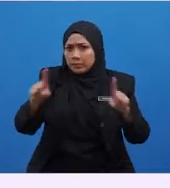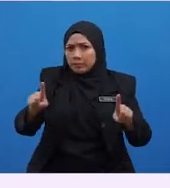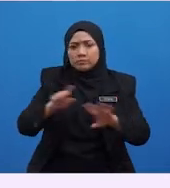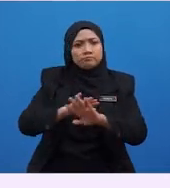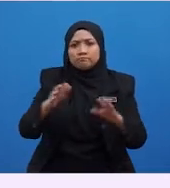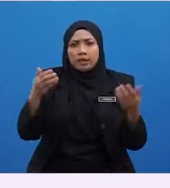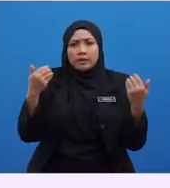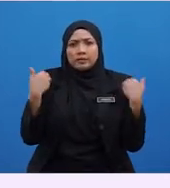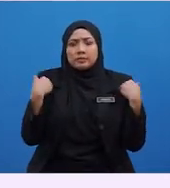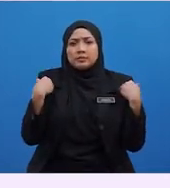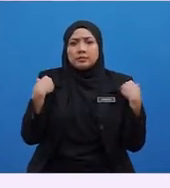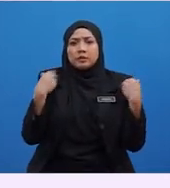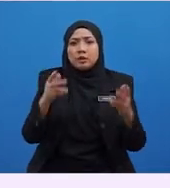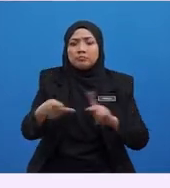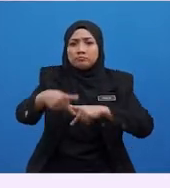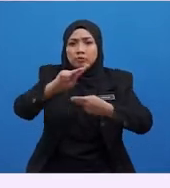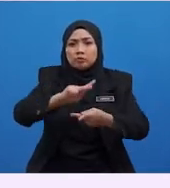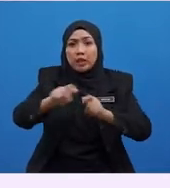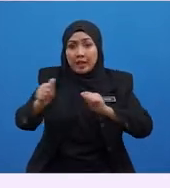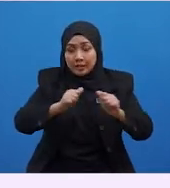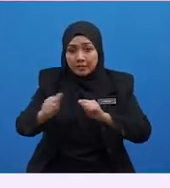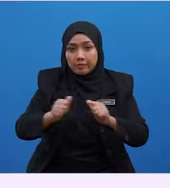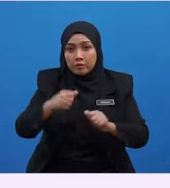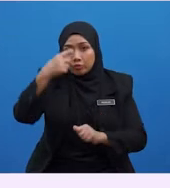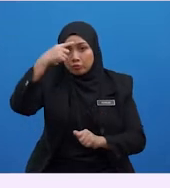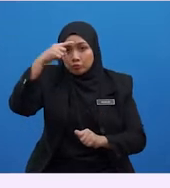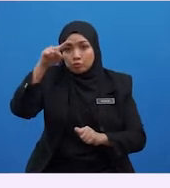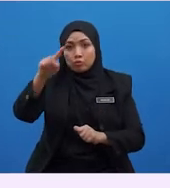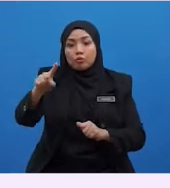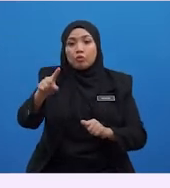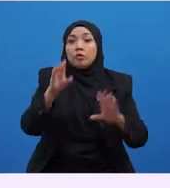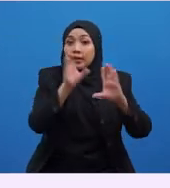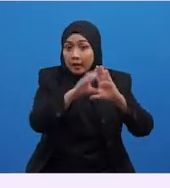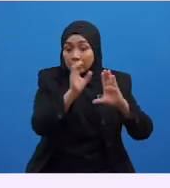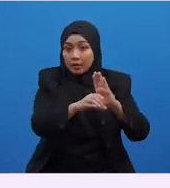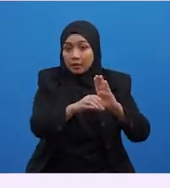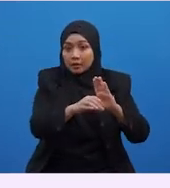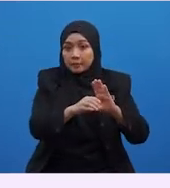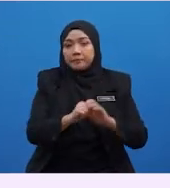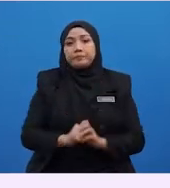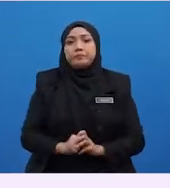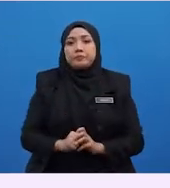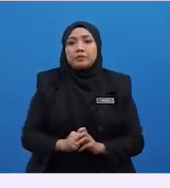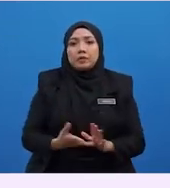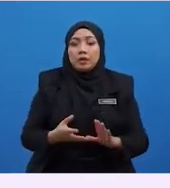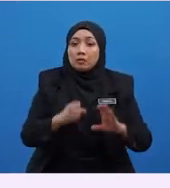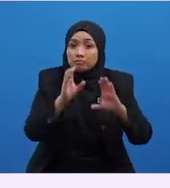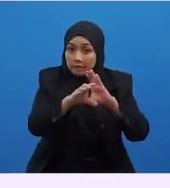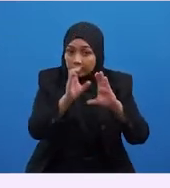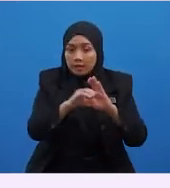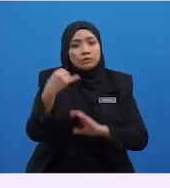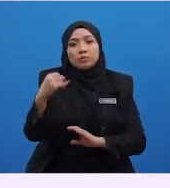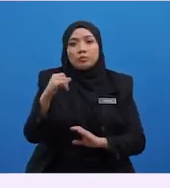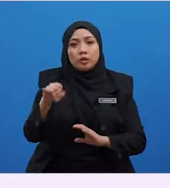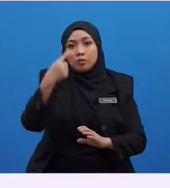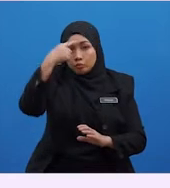Tetapi tiada kekotak aktif untuk mengemaskini nombor daftar. Ini menunjukkan data tersebut tidak boleh